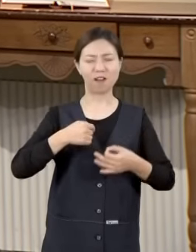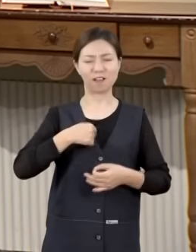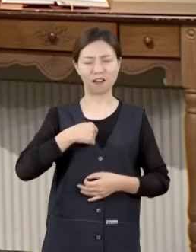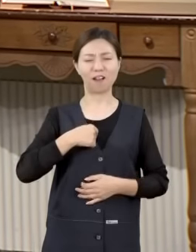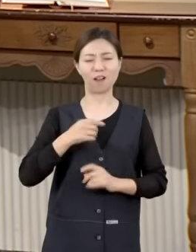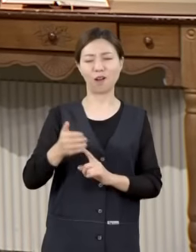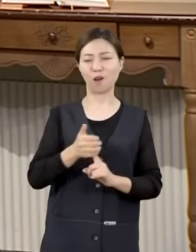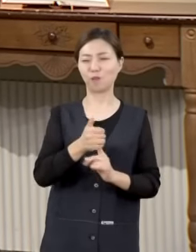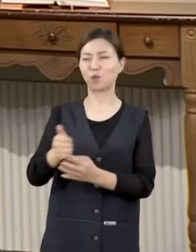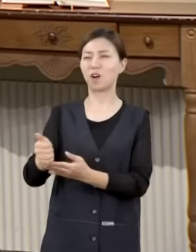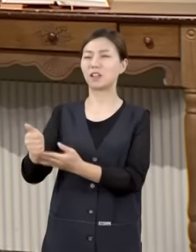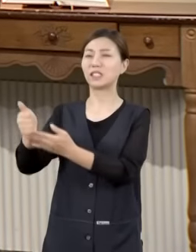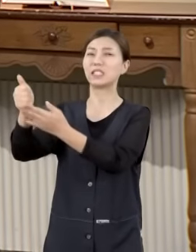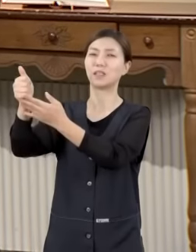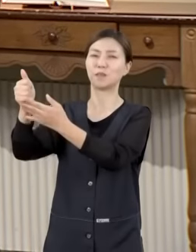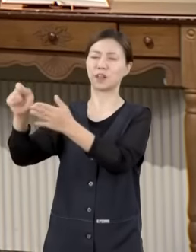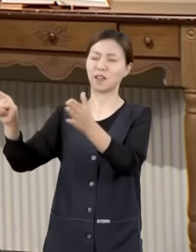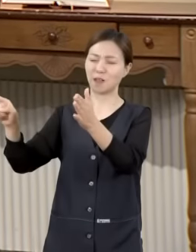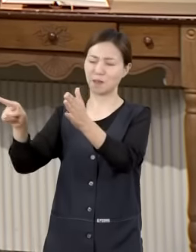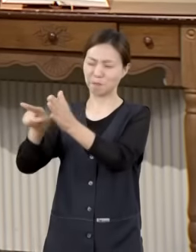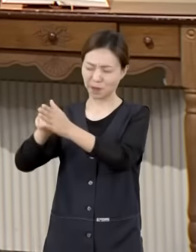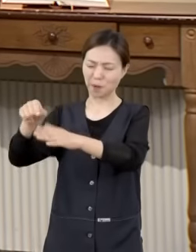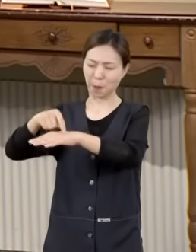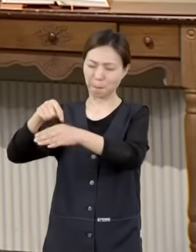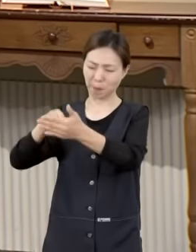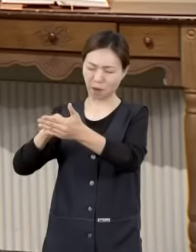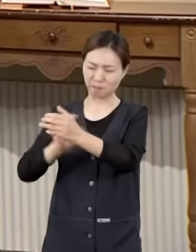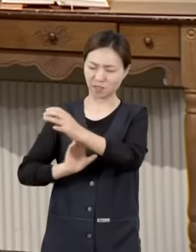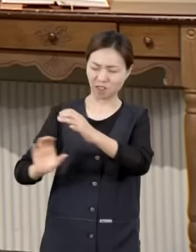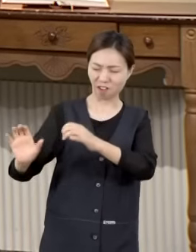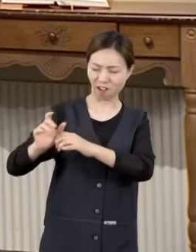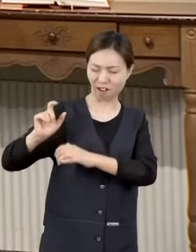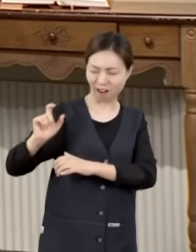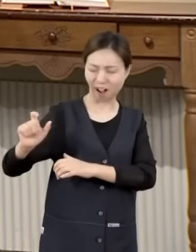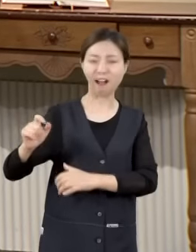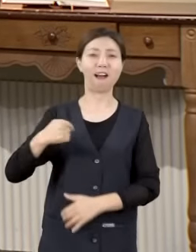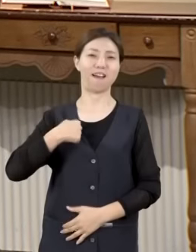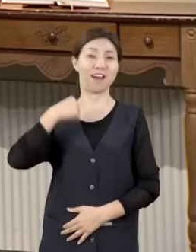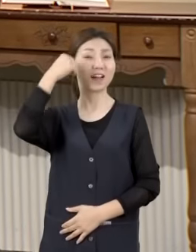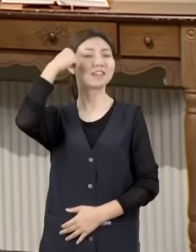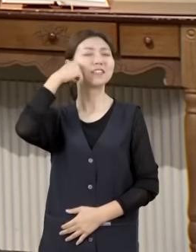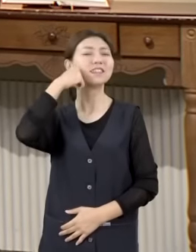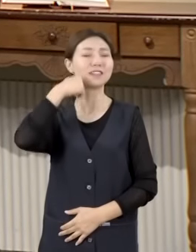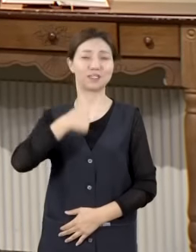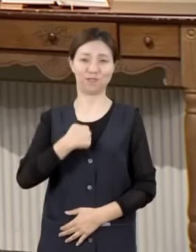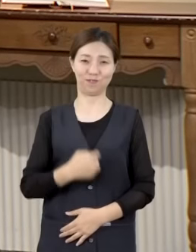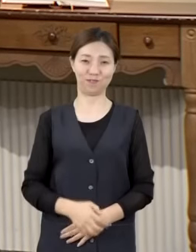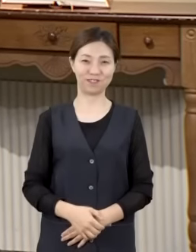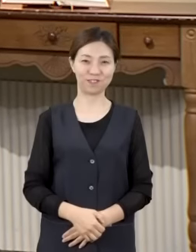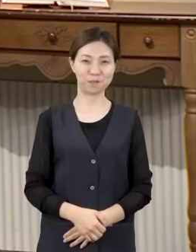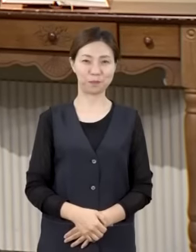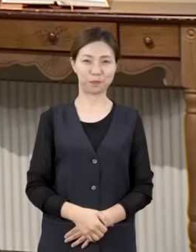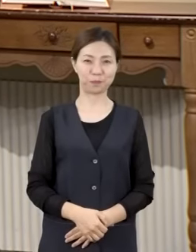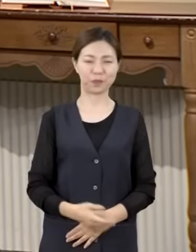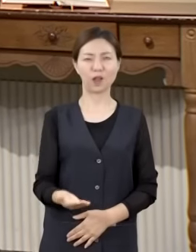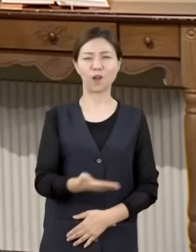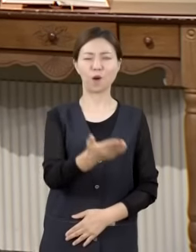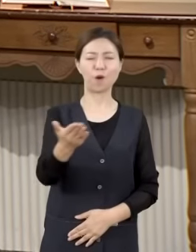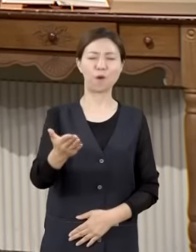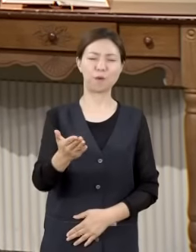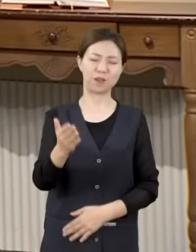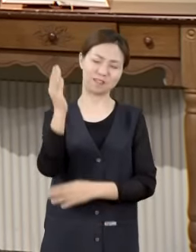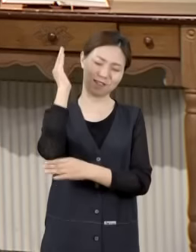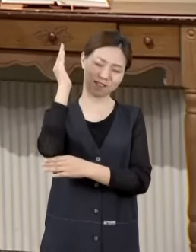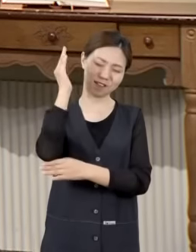자신이 스스로 불심이 더 강해진 걸 광우 스스로